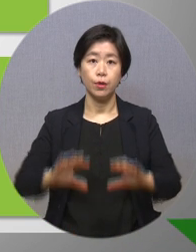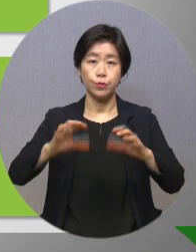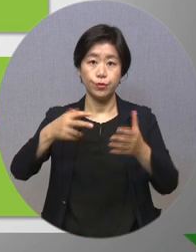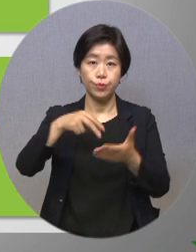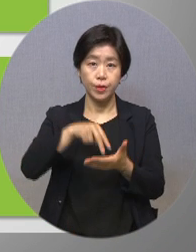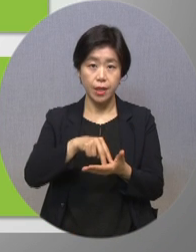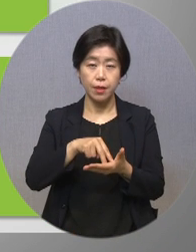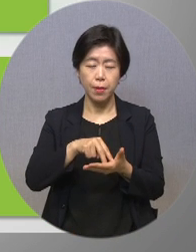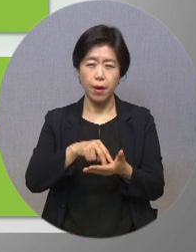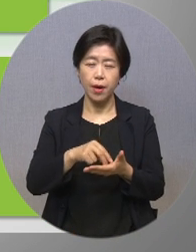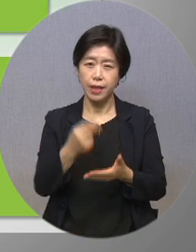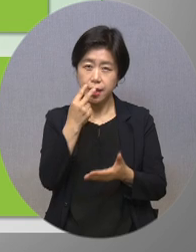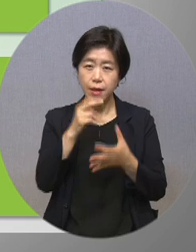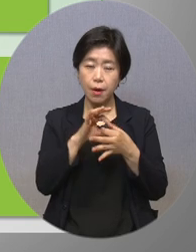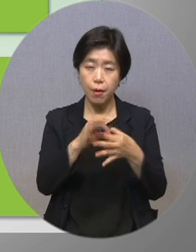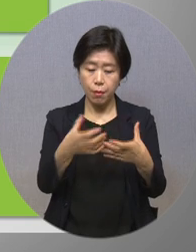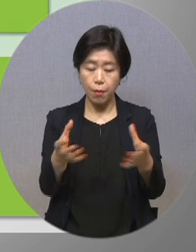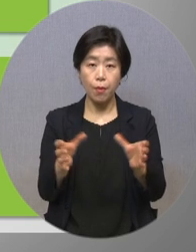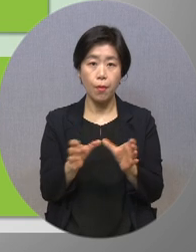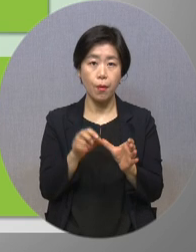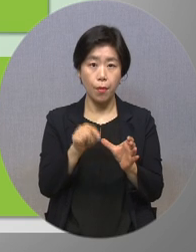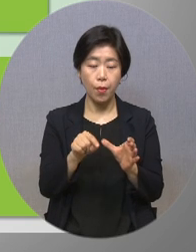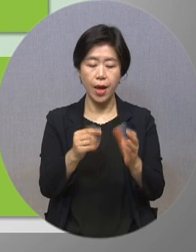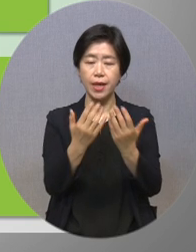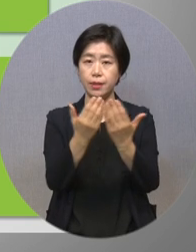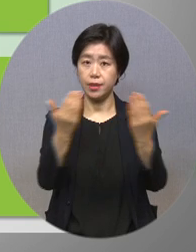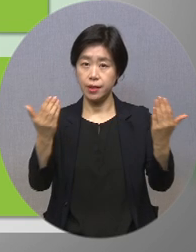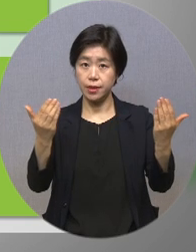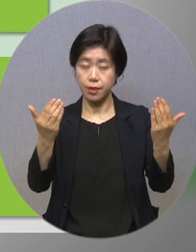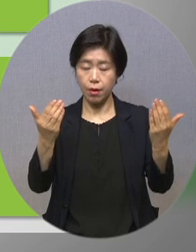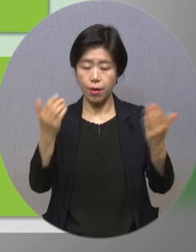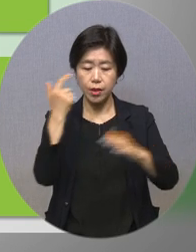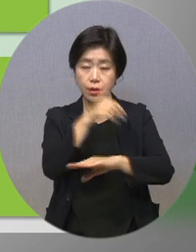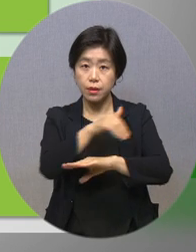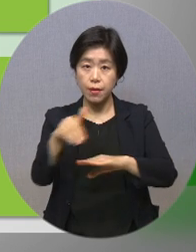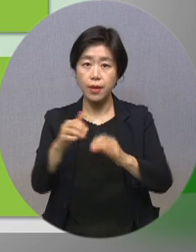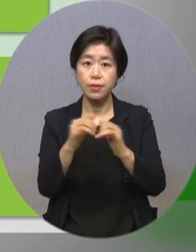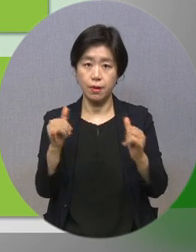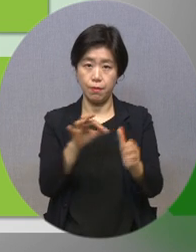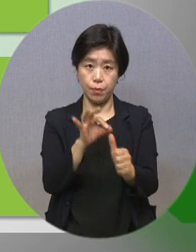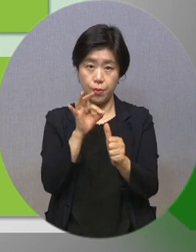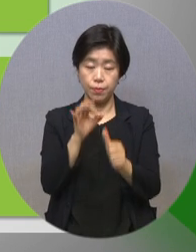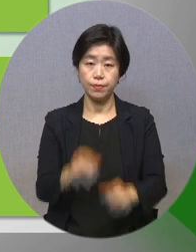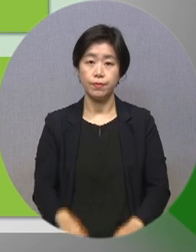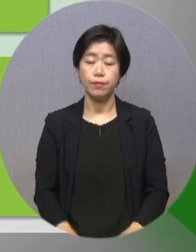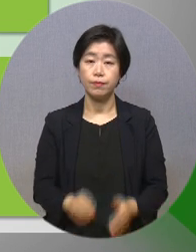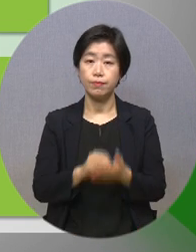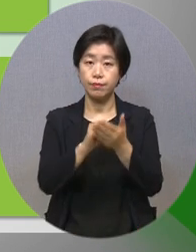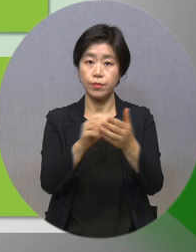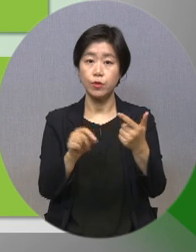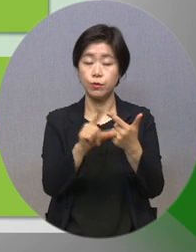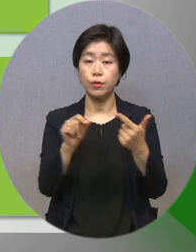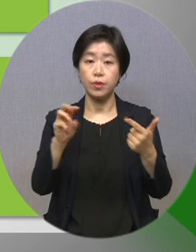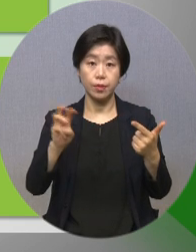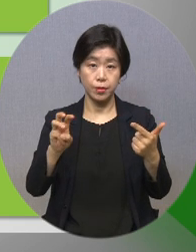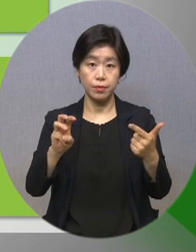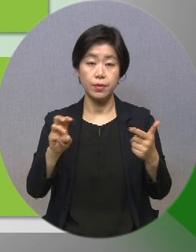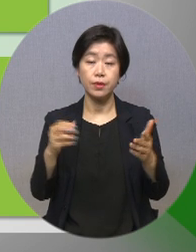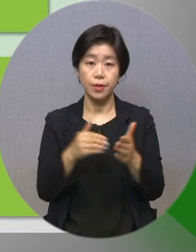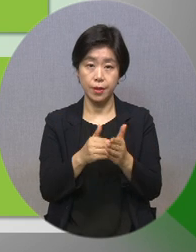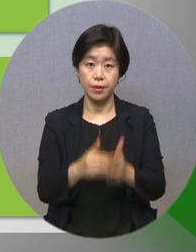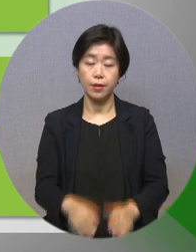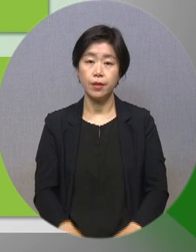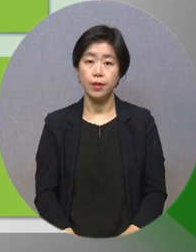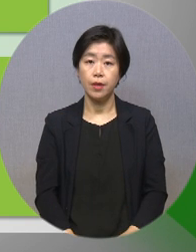국립생태원에서 전시회의 기획자를 모집합니다. 접수 마감일은 6월 30일까지며 근무지는 충청남도